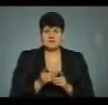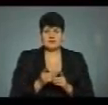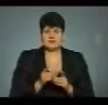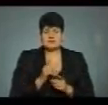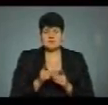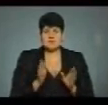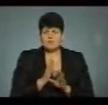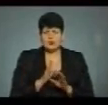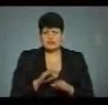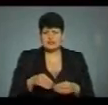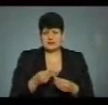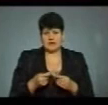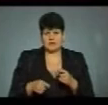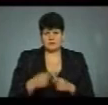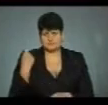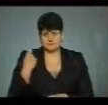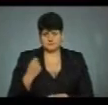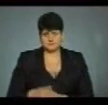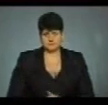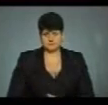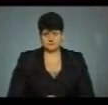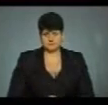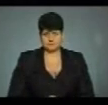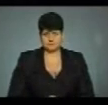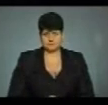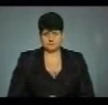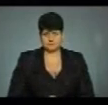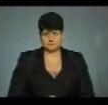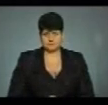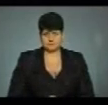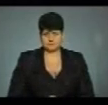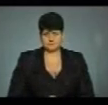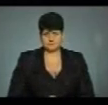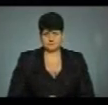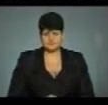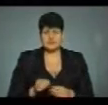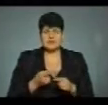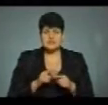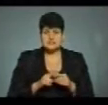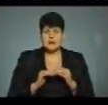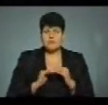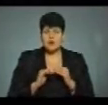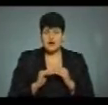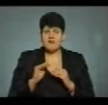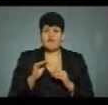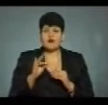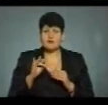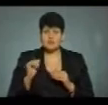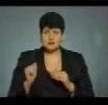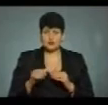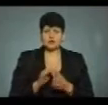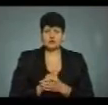суттєвої шкоди. Подробиці у сюжеті Соломії Струс. Це поля фермерського господарства в